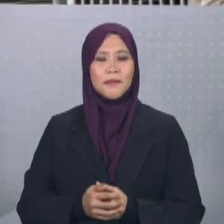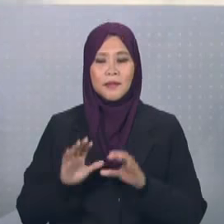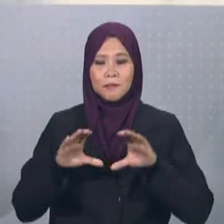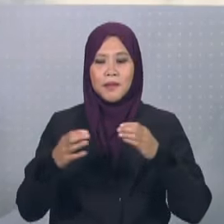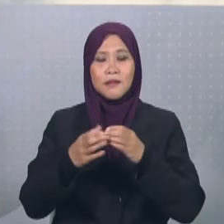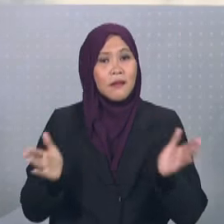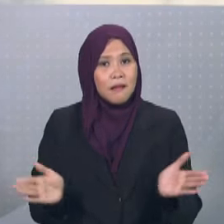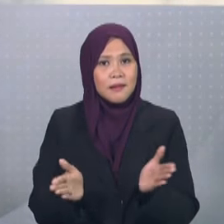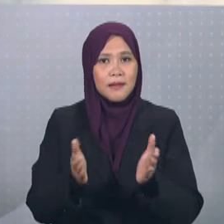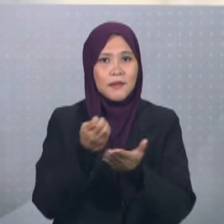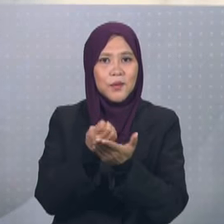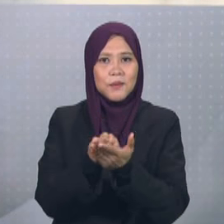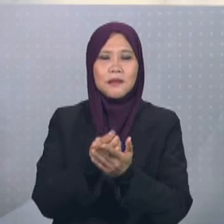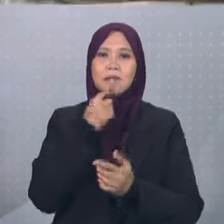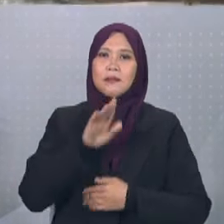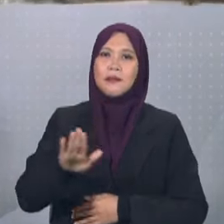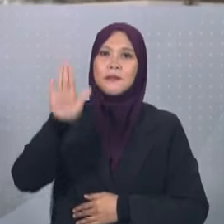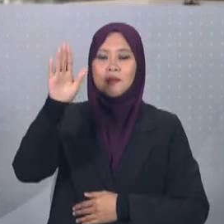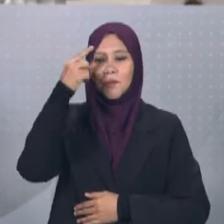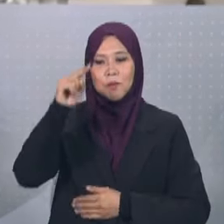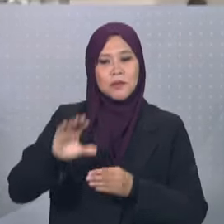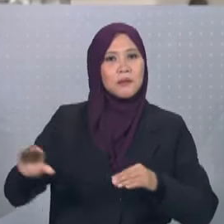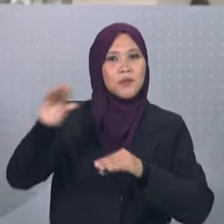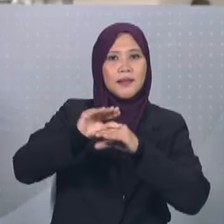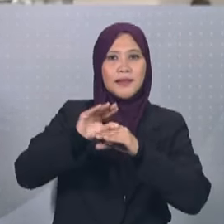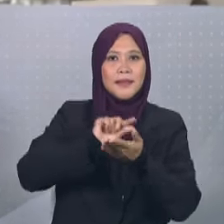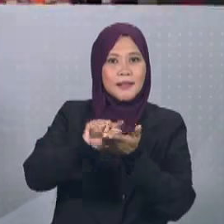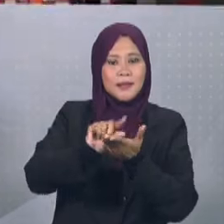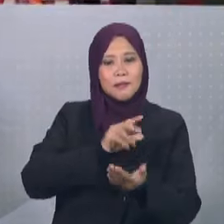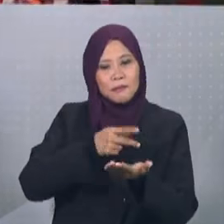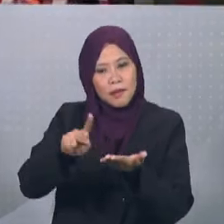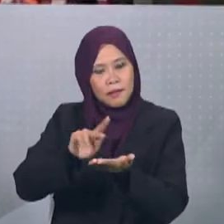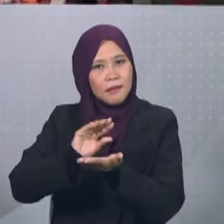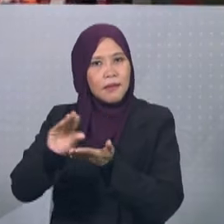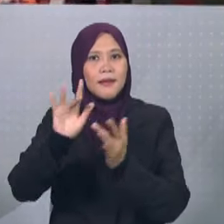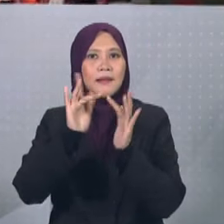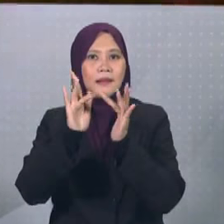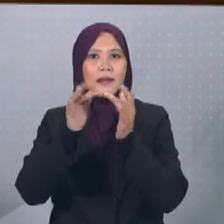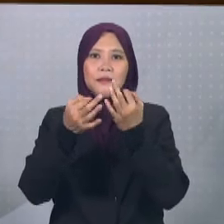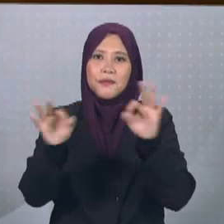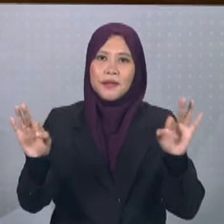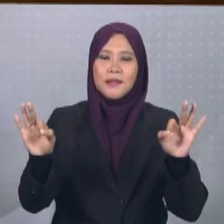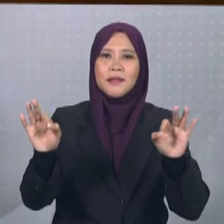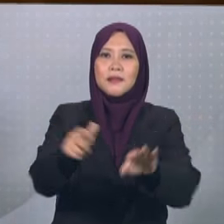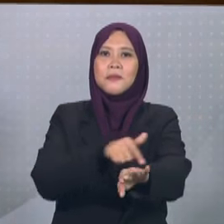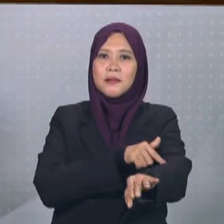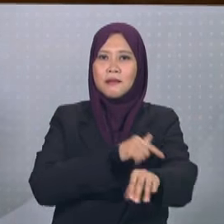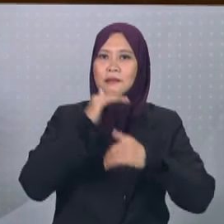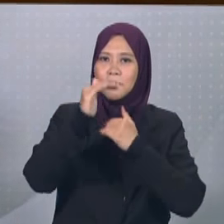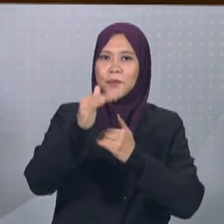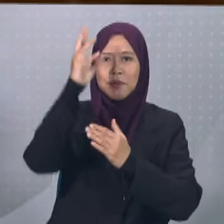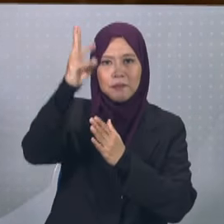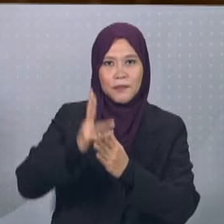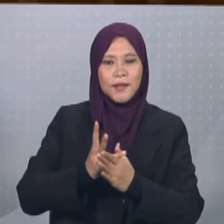Pakej rangsangan itu merangkumi jaminan bagi pembiayaan subsidi gaji termasuklah pemberian perkhidmatan internet secara percuma sepanjang tempoh